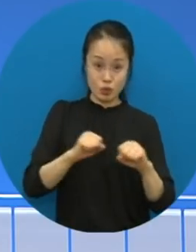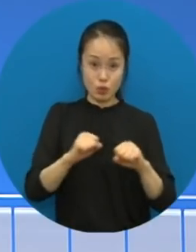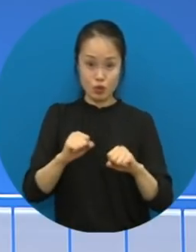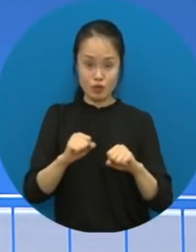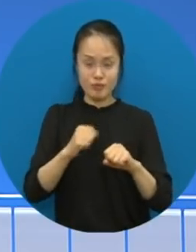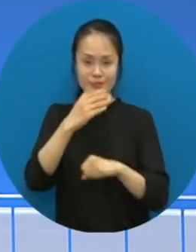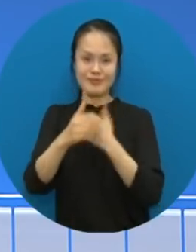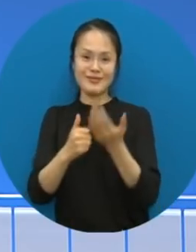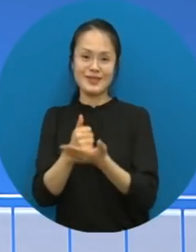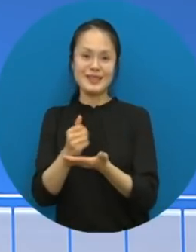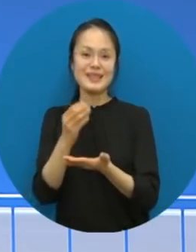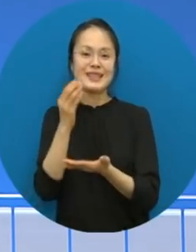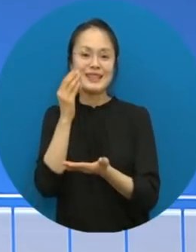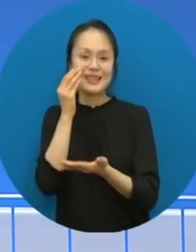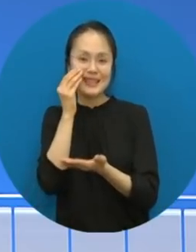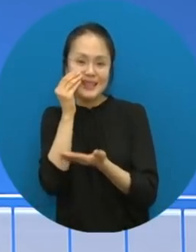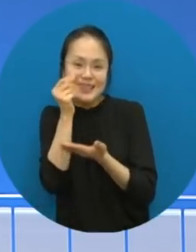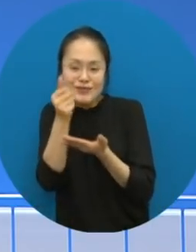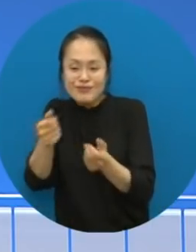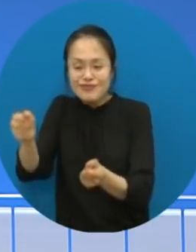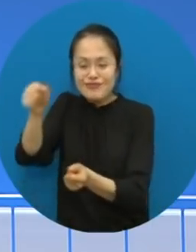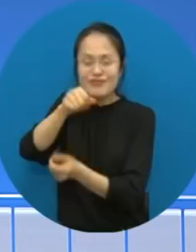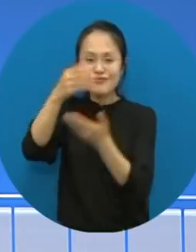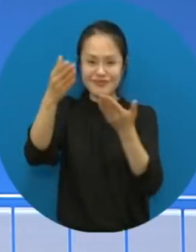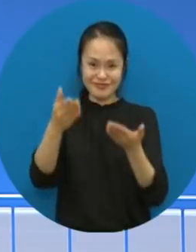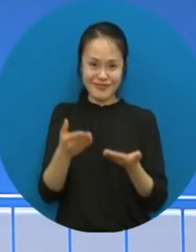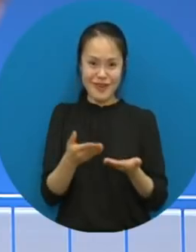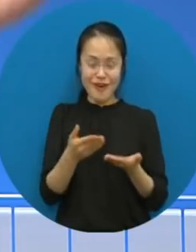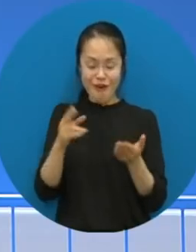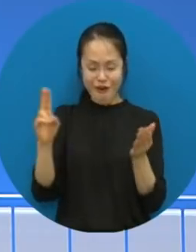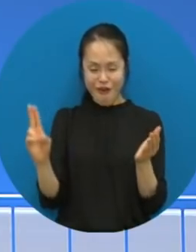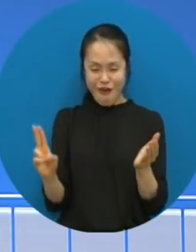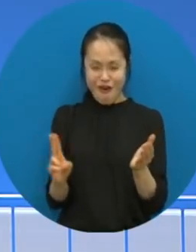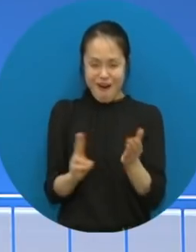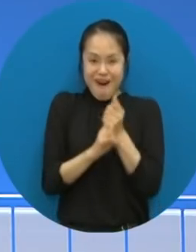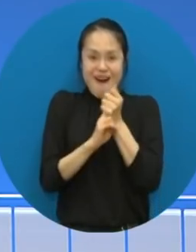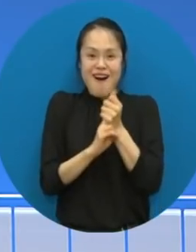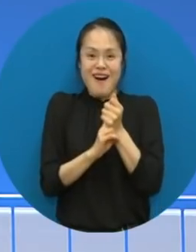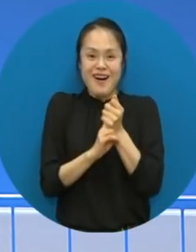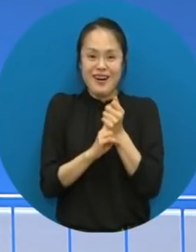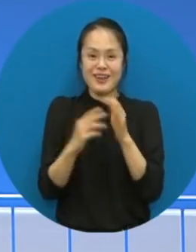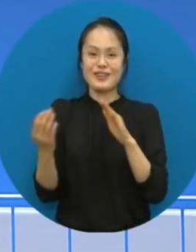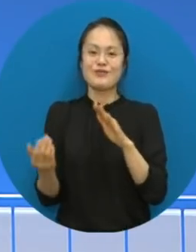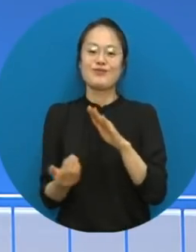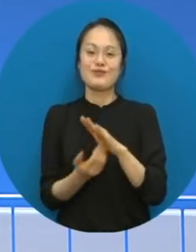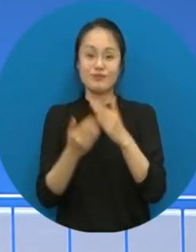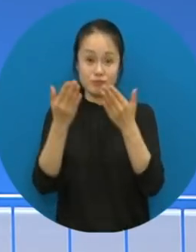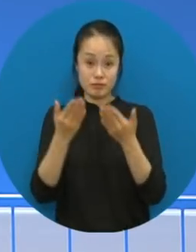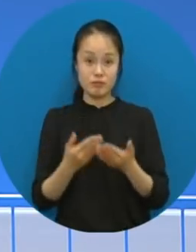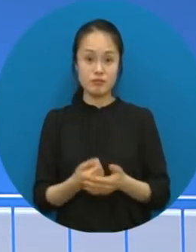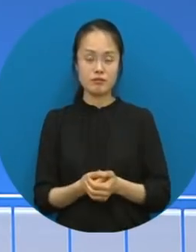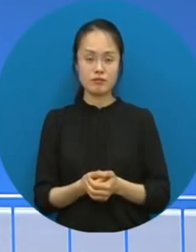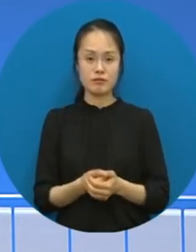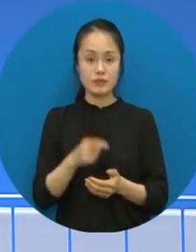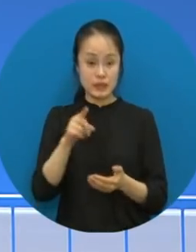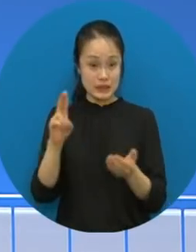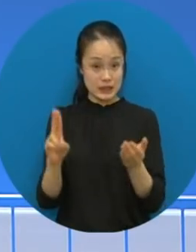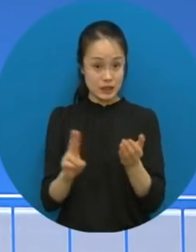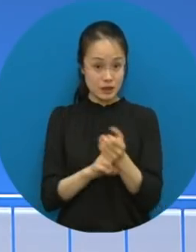부어주시고 말도 안 되는 일이 일어나게 됐습니다. 근데 그 일이 일어나고